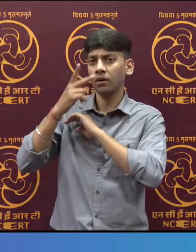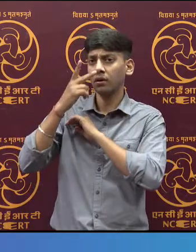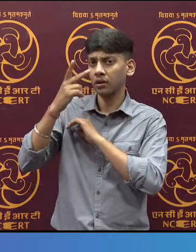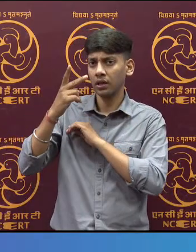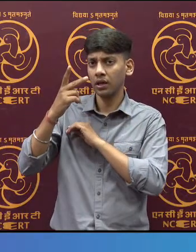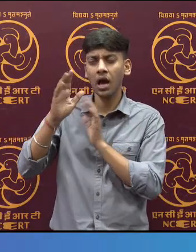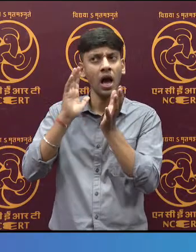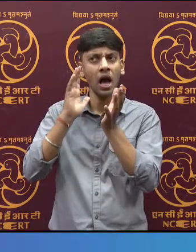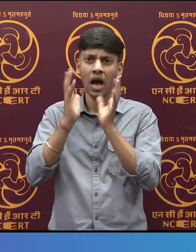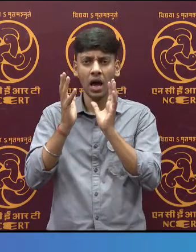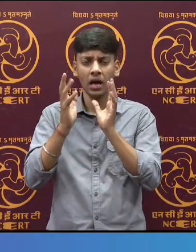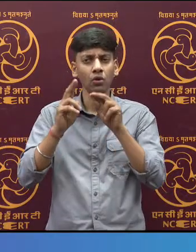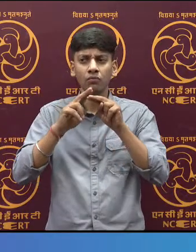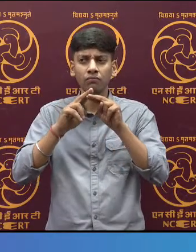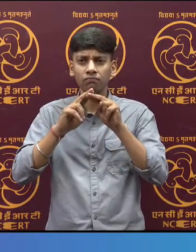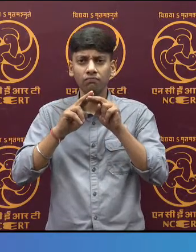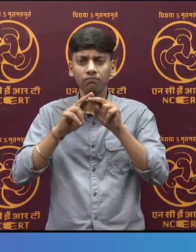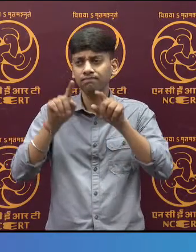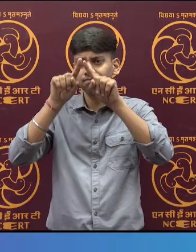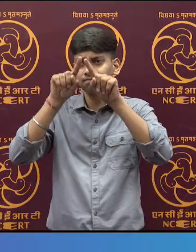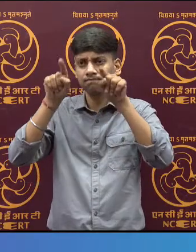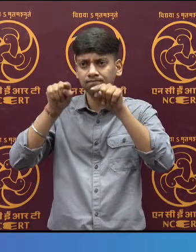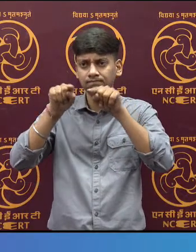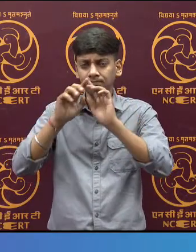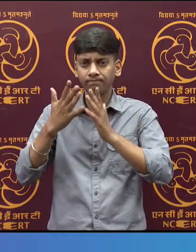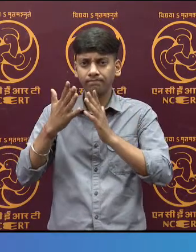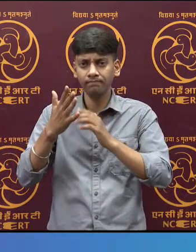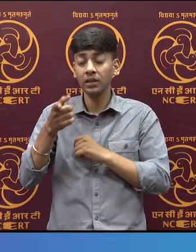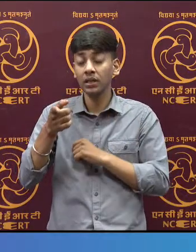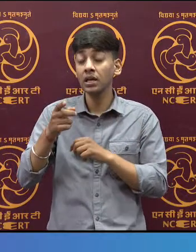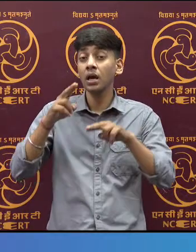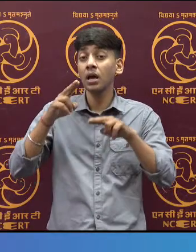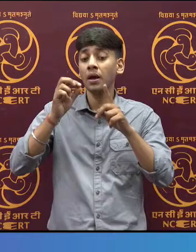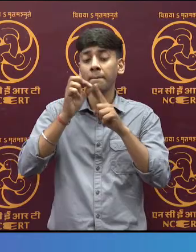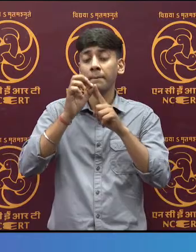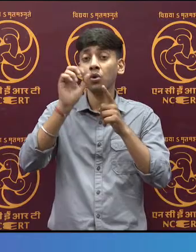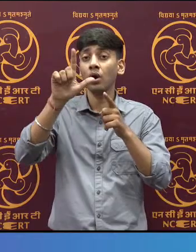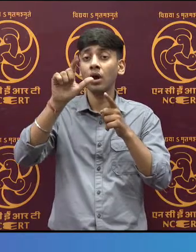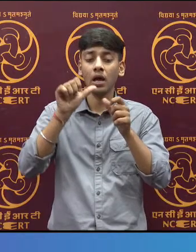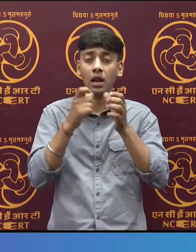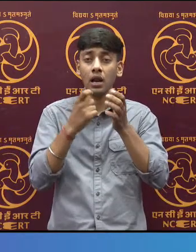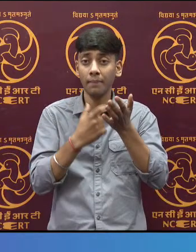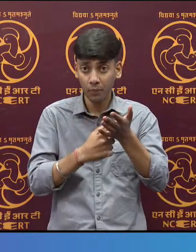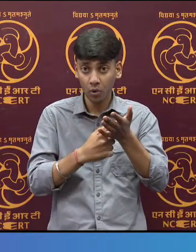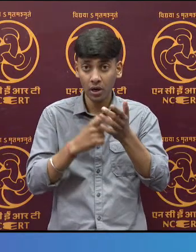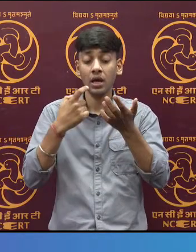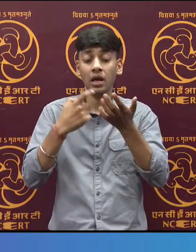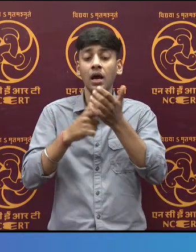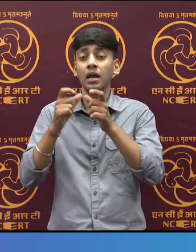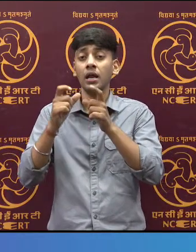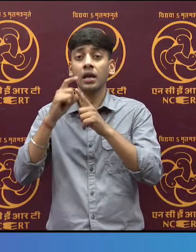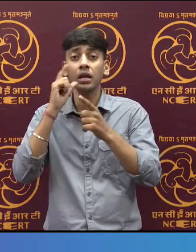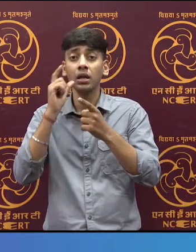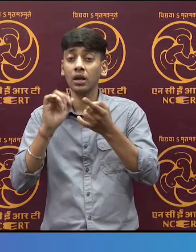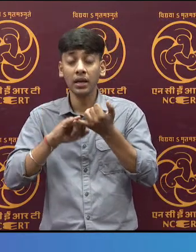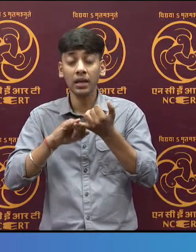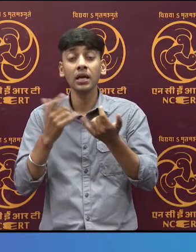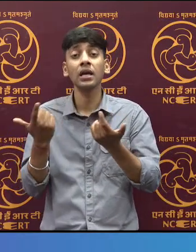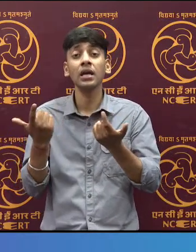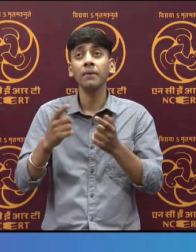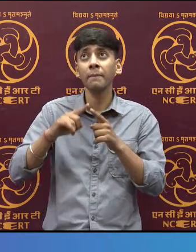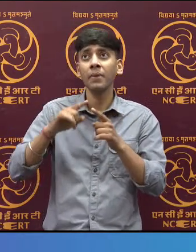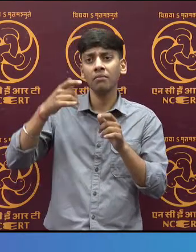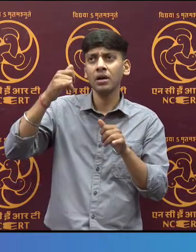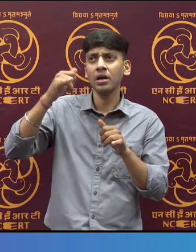is not a perfect square. ये इसका जो polar radius है, the distance between the poles and the center of the Earth is